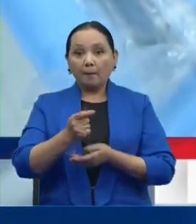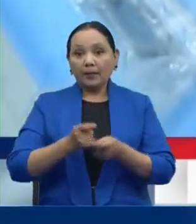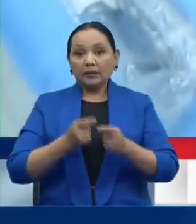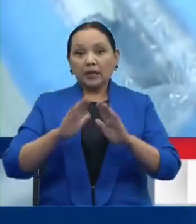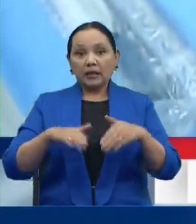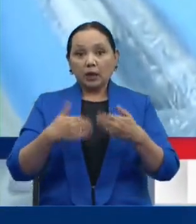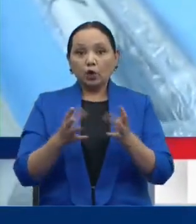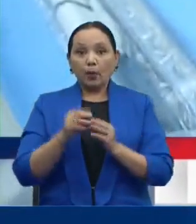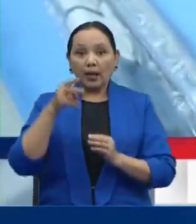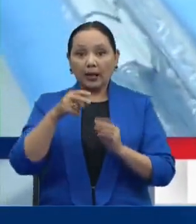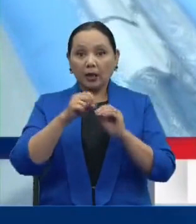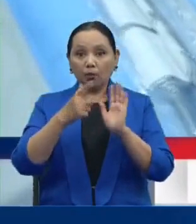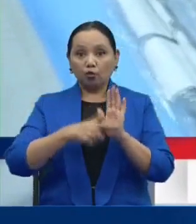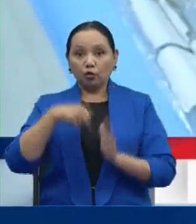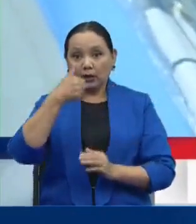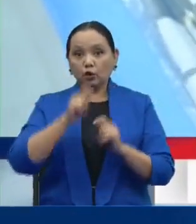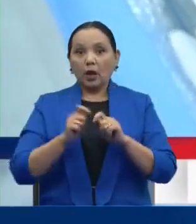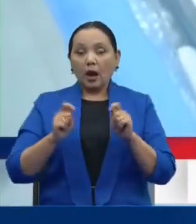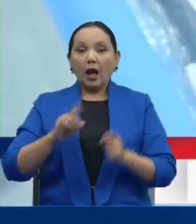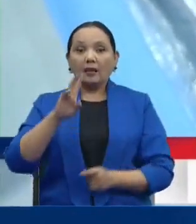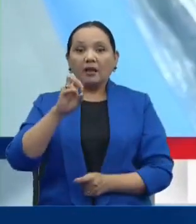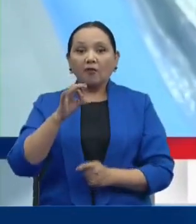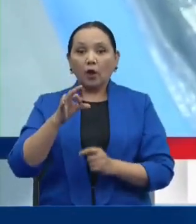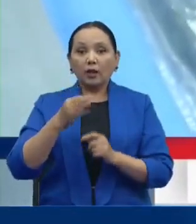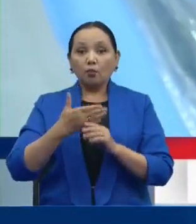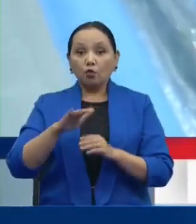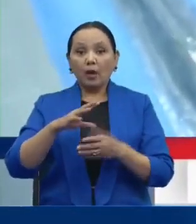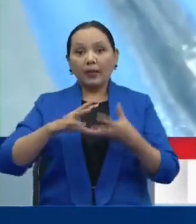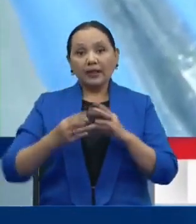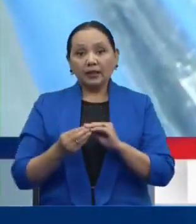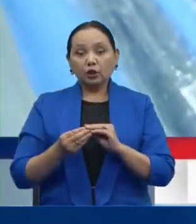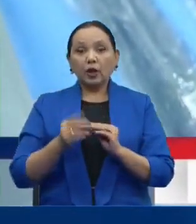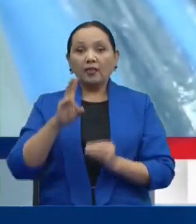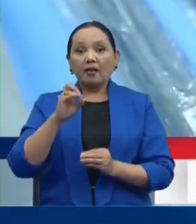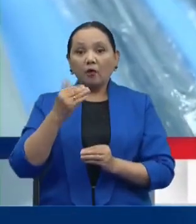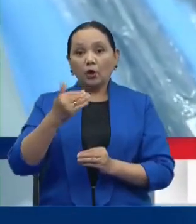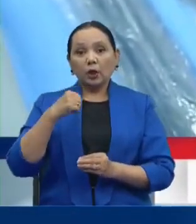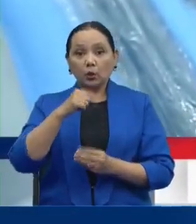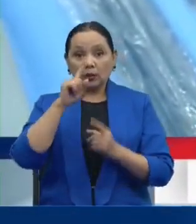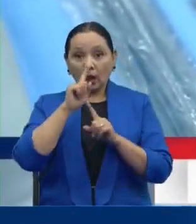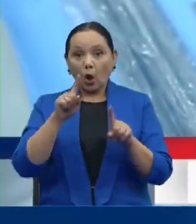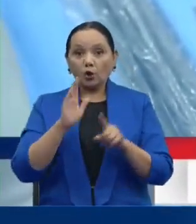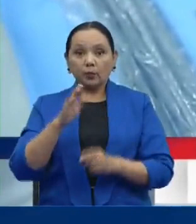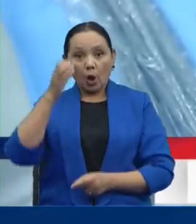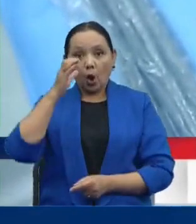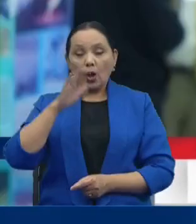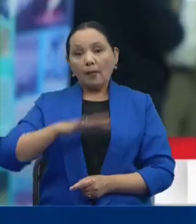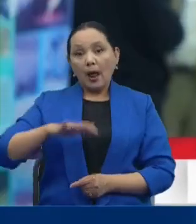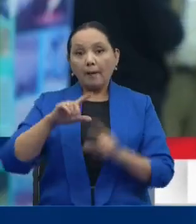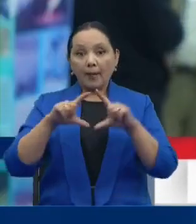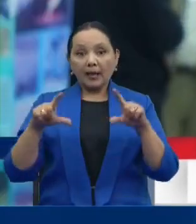bilan 2017 yilda tashkil etilgan Navoiy Fanlar Akademiyasi Navoiy bo'limi natijasida Navoiyda o'ziga xos bo'lgan olimlar maktabi